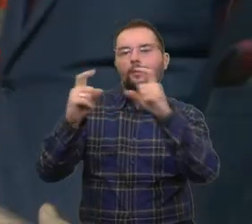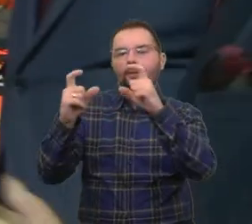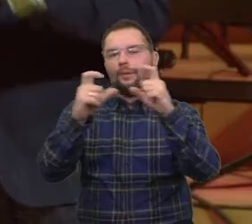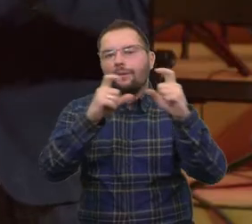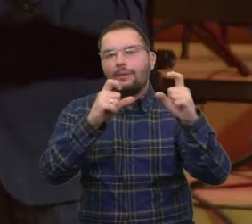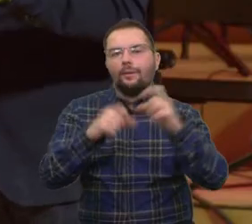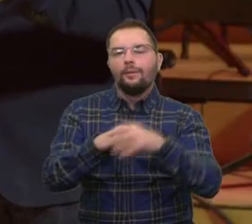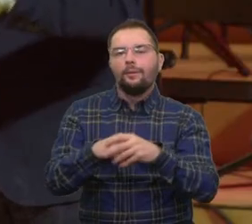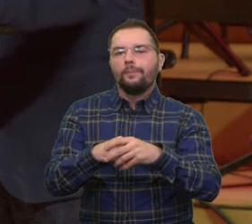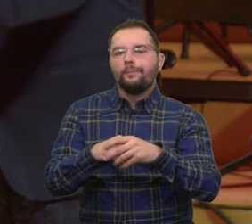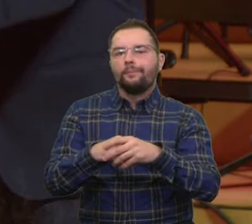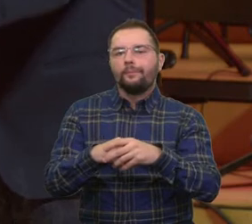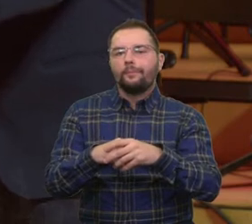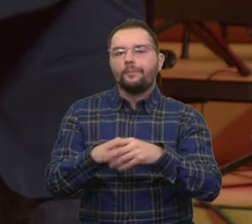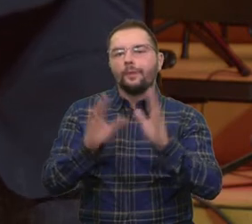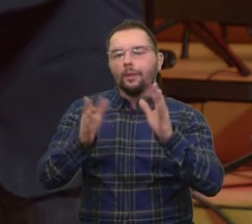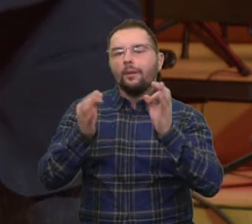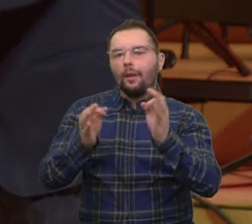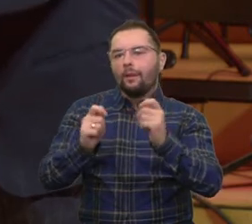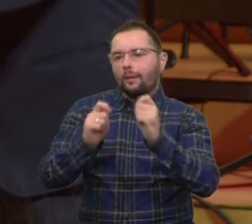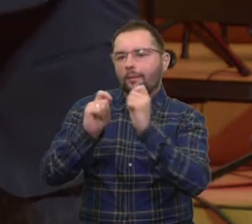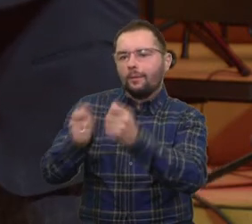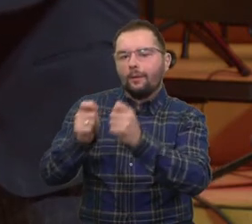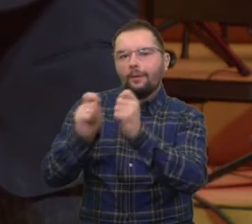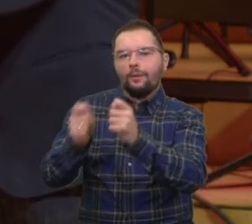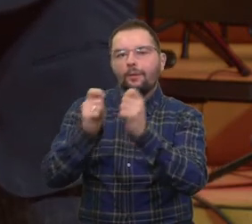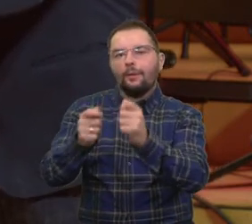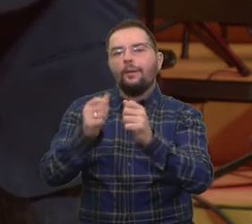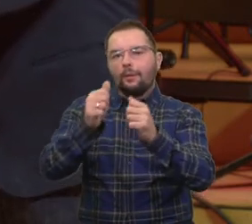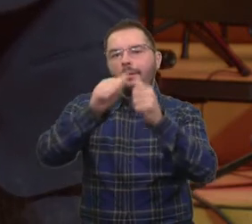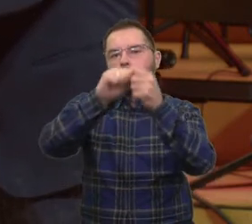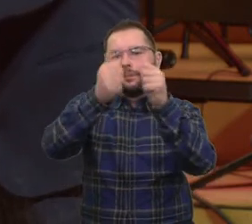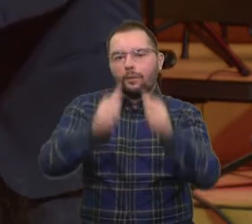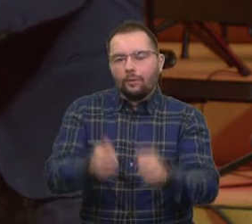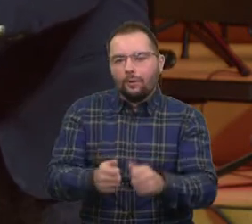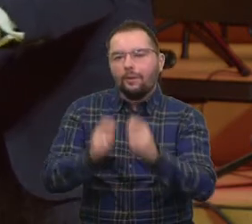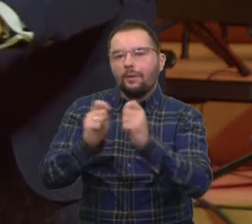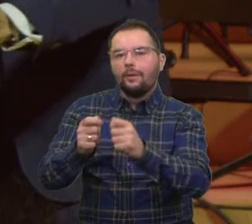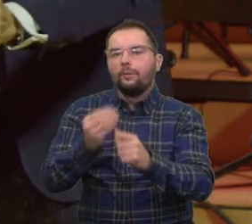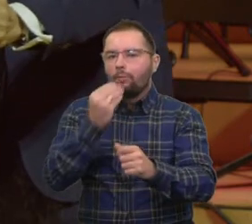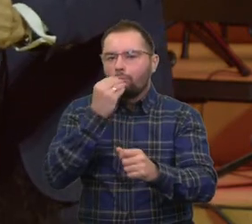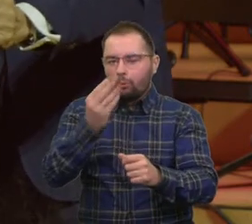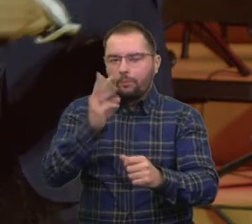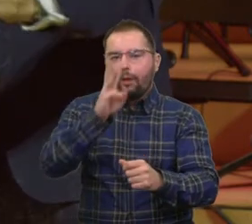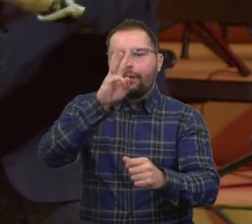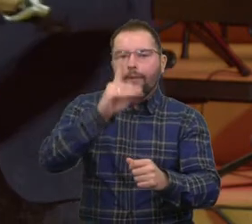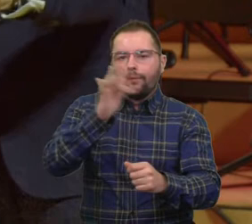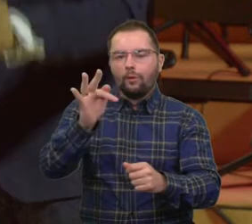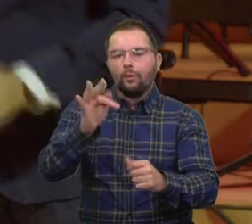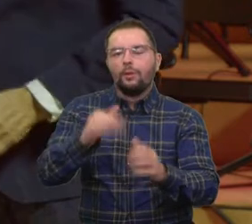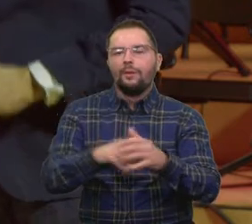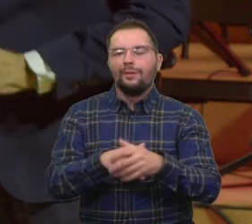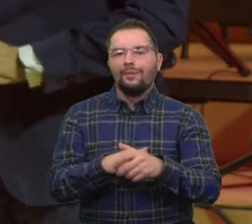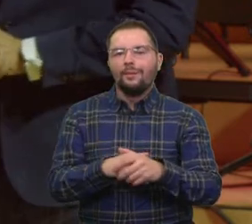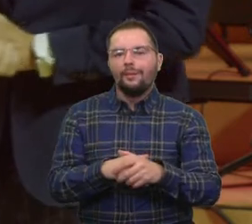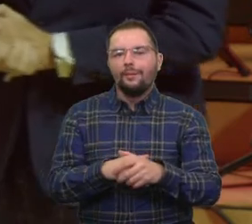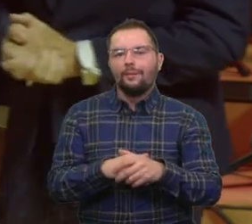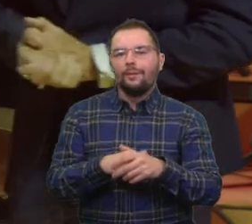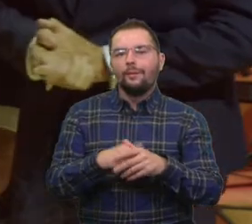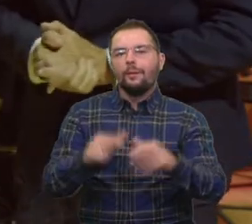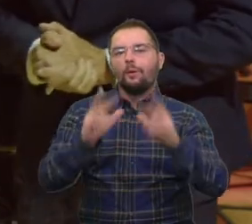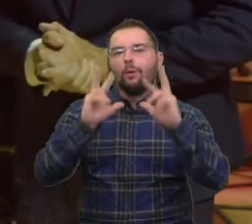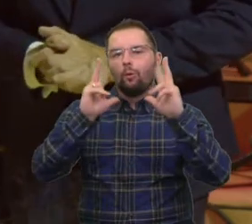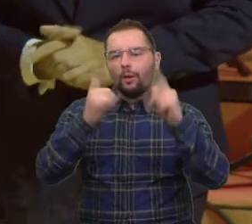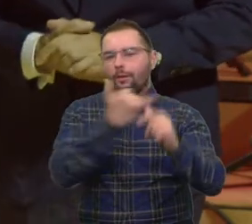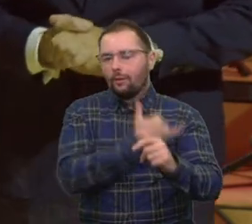tutaj nagrodzeni będą posiadali statuetkę, przypominamy, super wójta właśnie w ten piękny